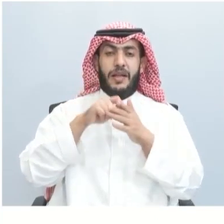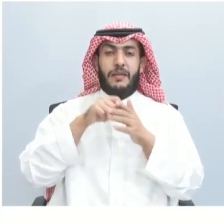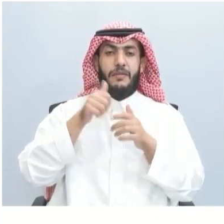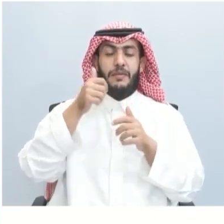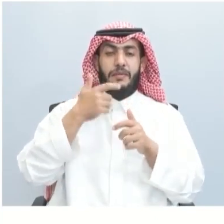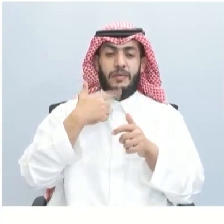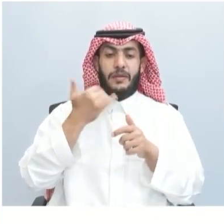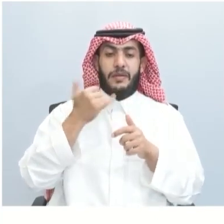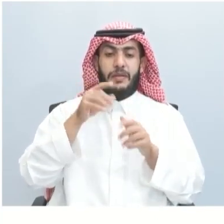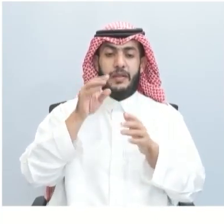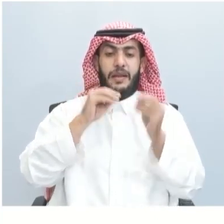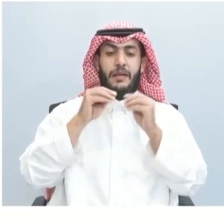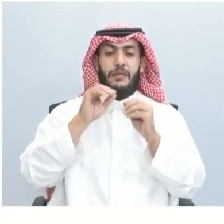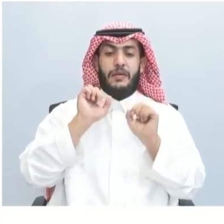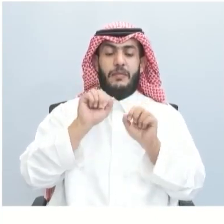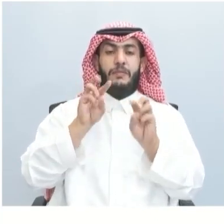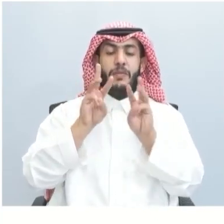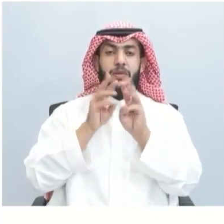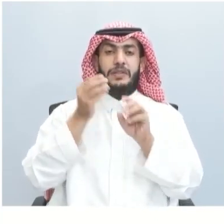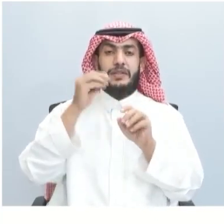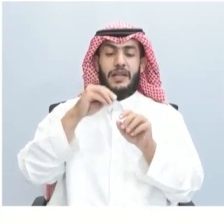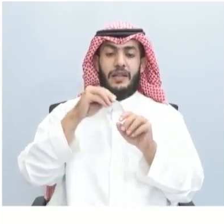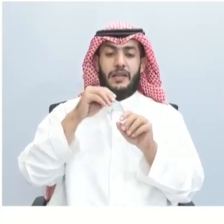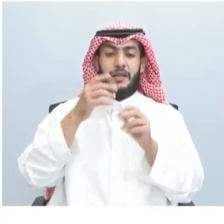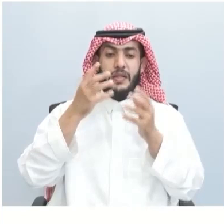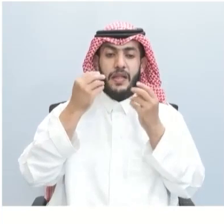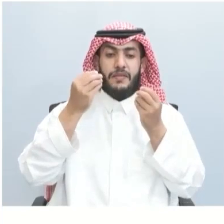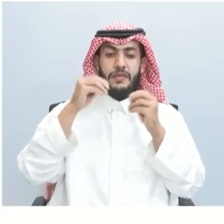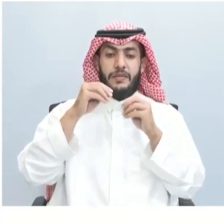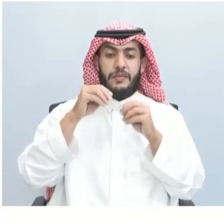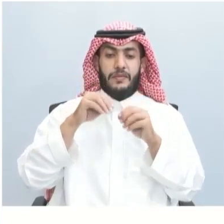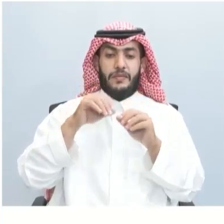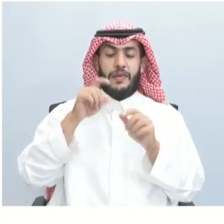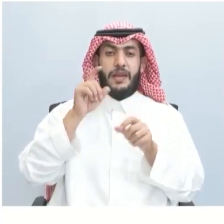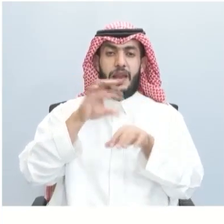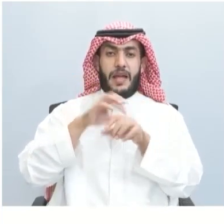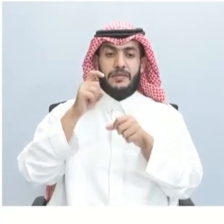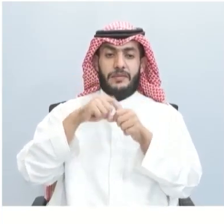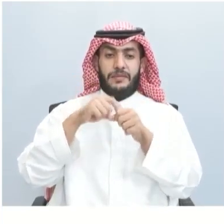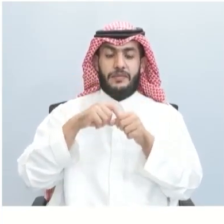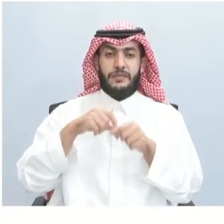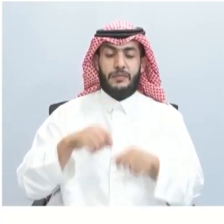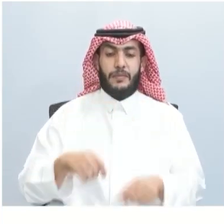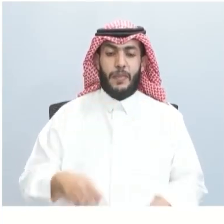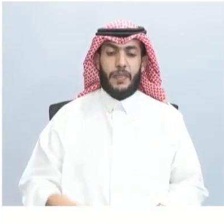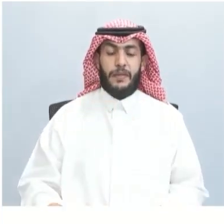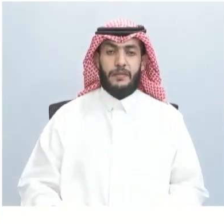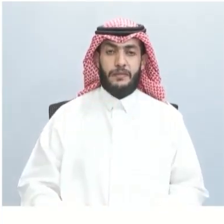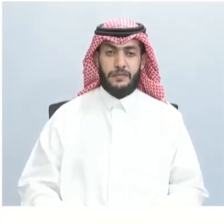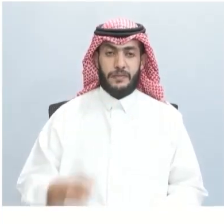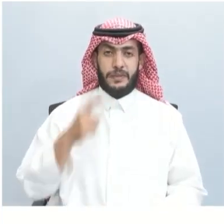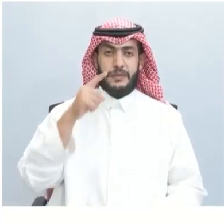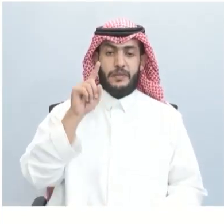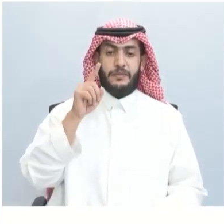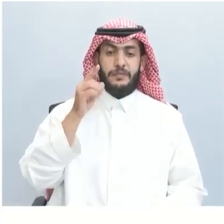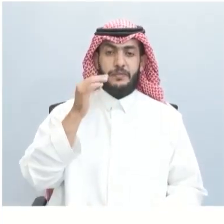تحتاجها في تركيب محتوى الموقع لرفع تصنيف الموقع وزياده عدد الزائرين له ممتاز الاجابه